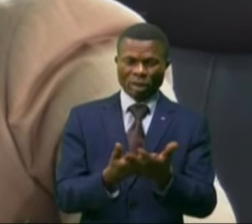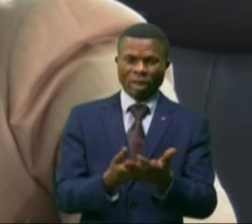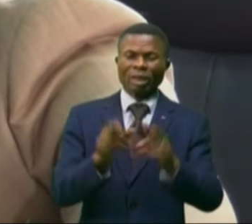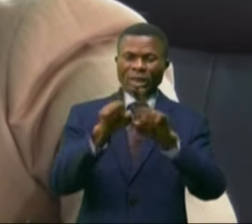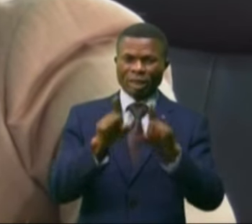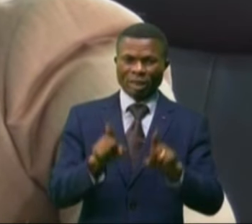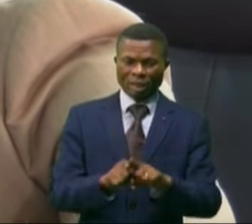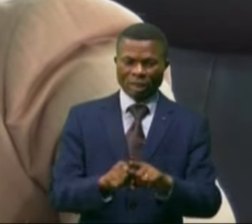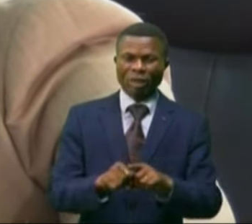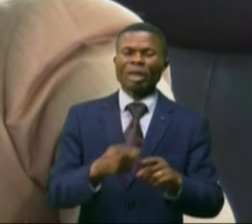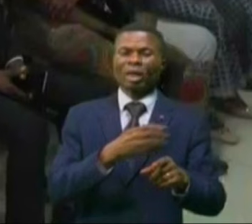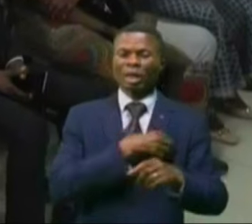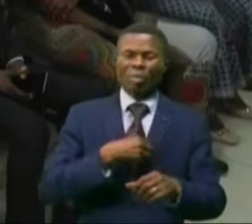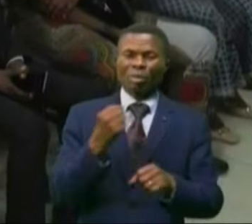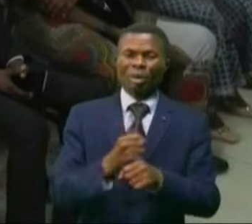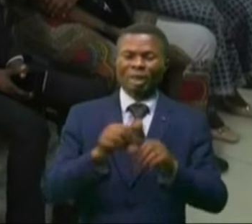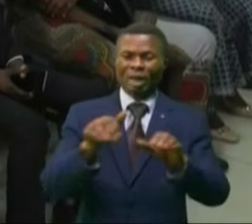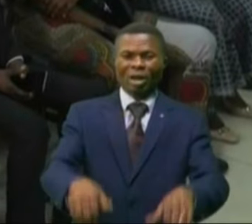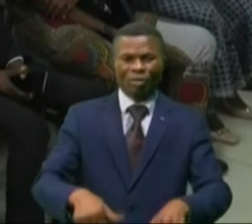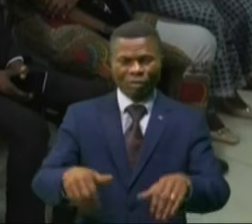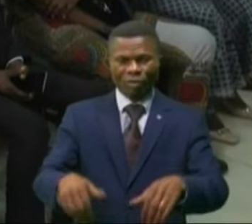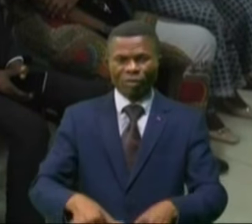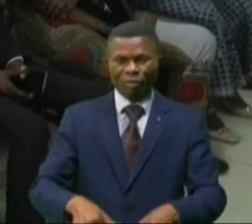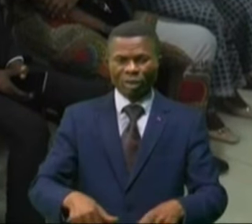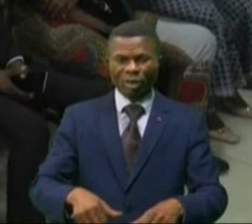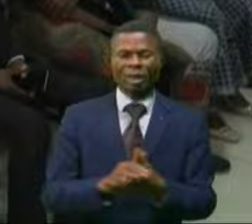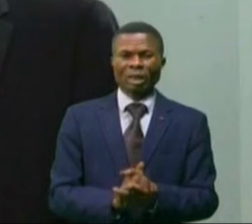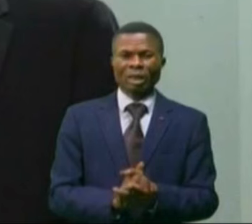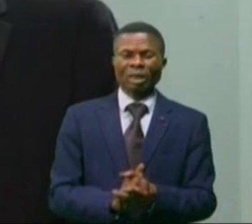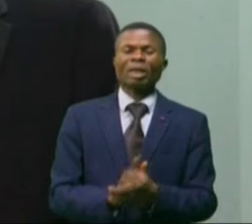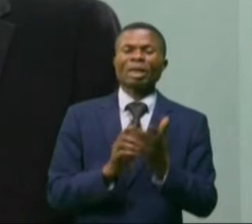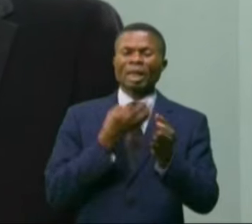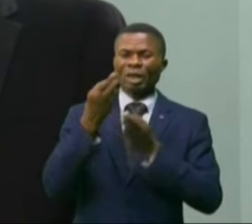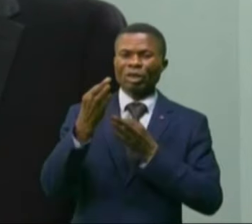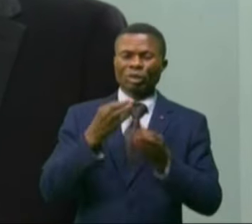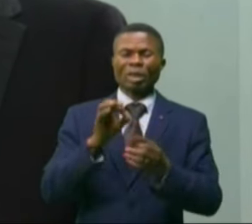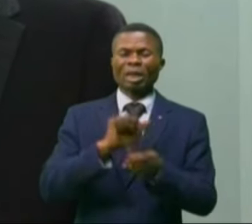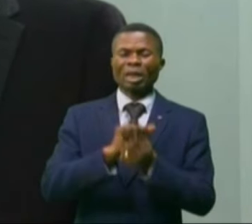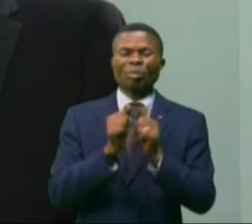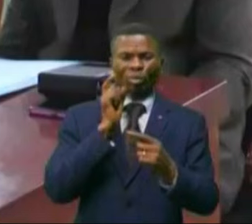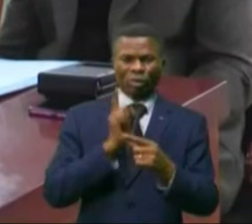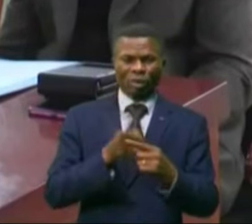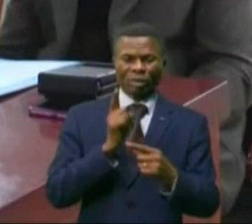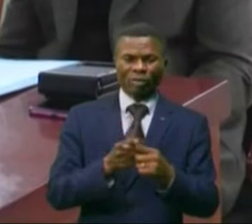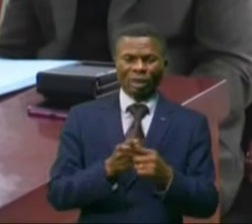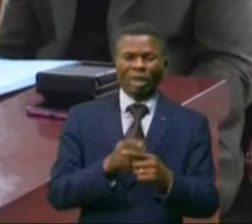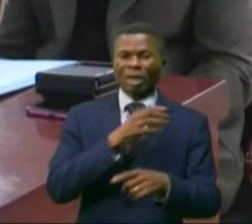maraîchères à travers le programme Prosmas a relevé les difficultés que